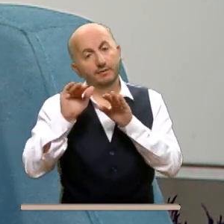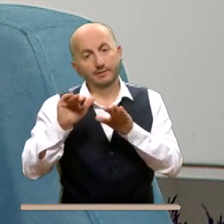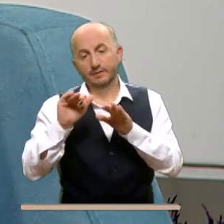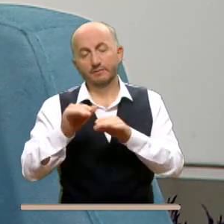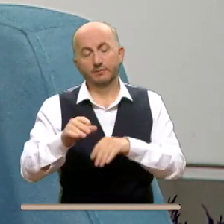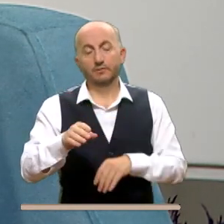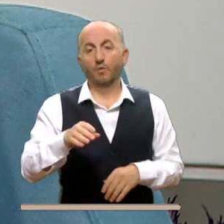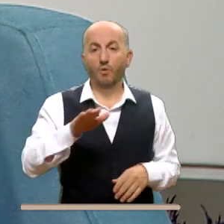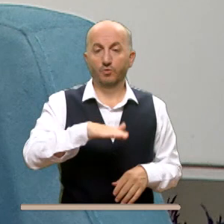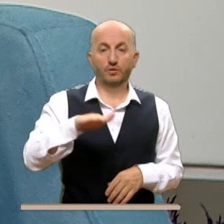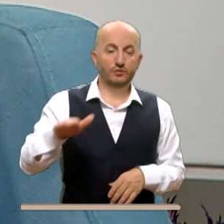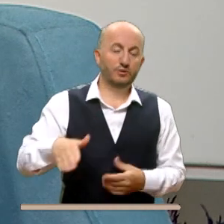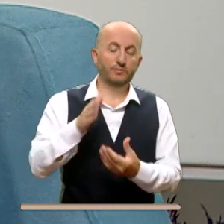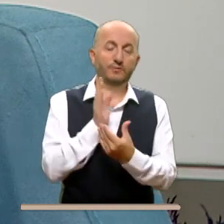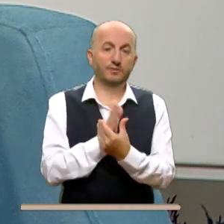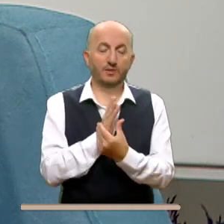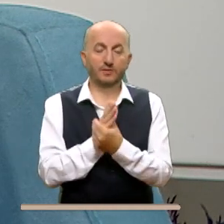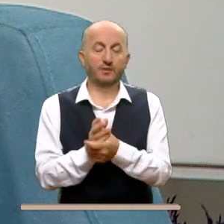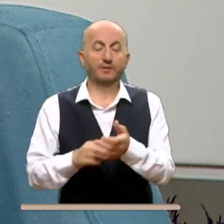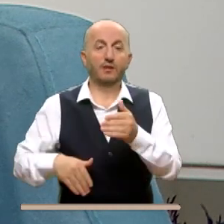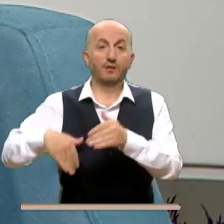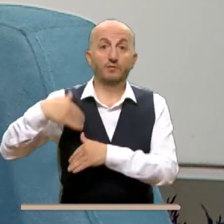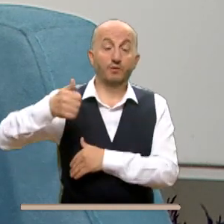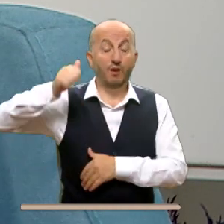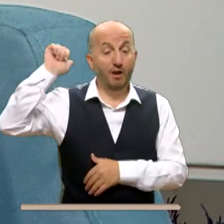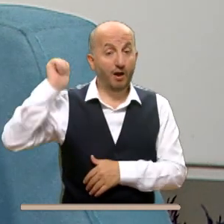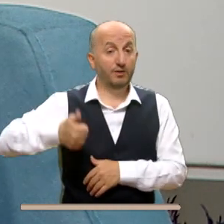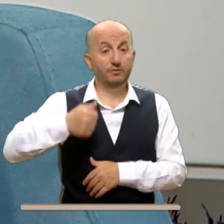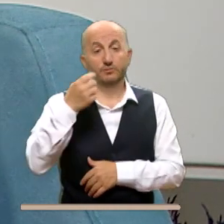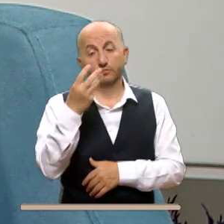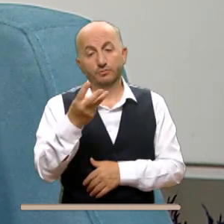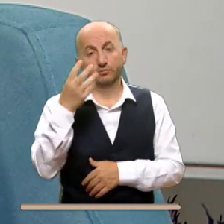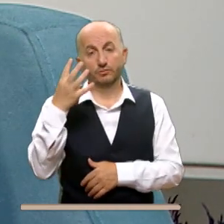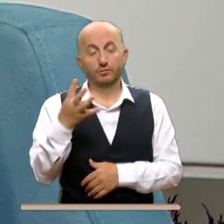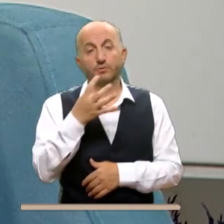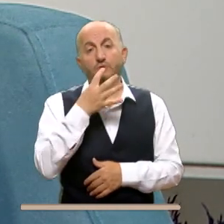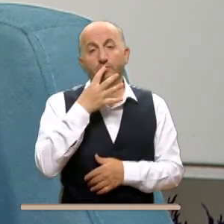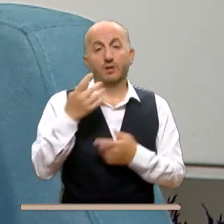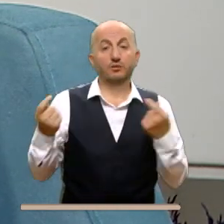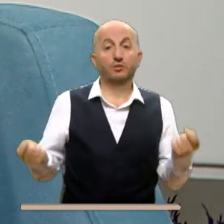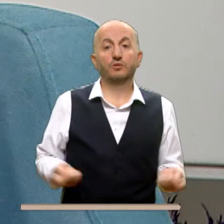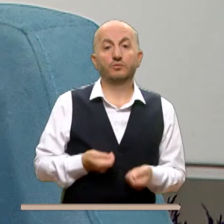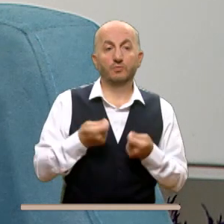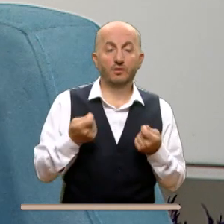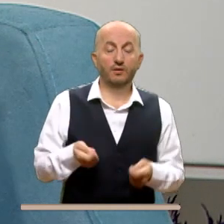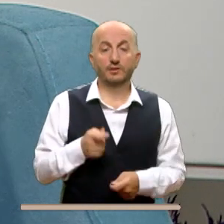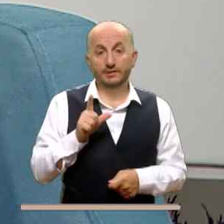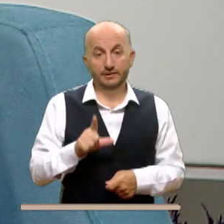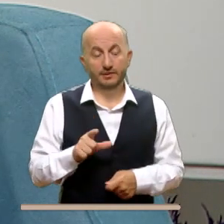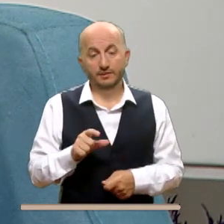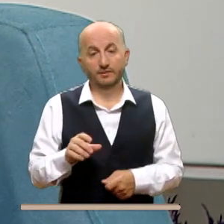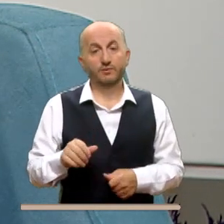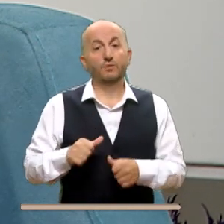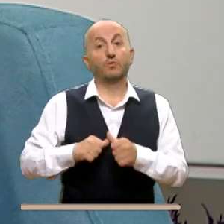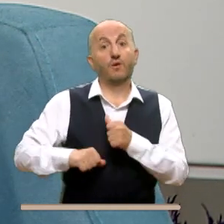Kesinlikle öğrencilerimiz derslerinden sonra her gün 3-4 saat çalışmak durumunda olurlar. Yani akademik